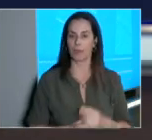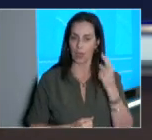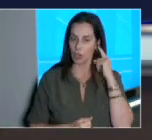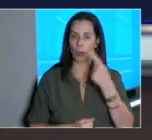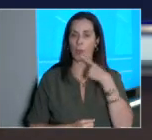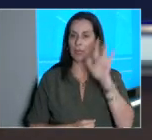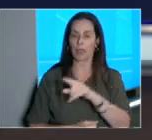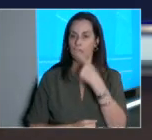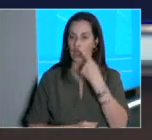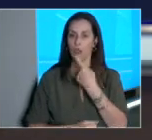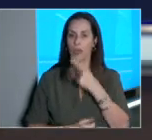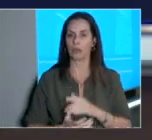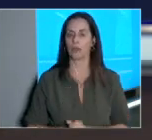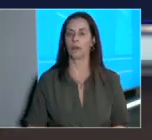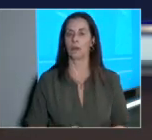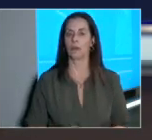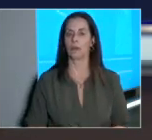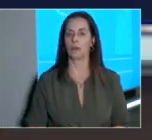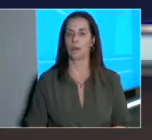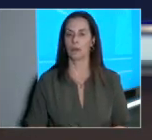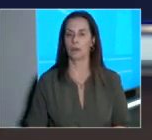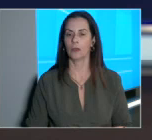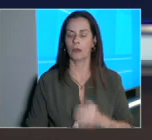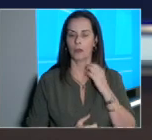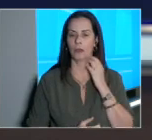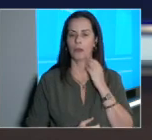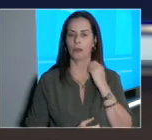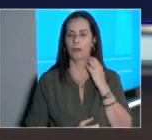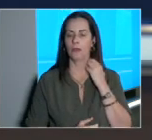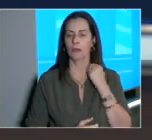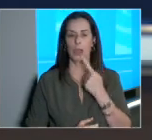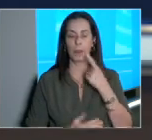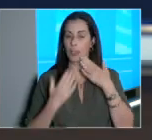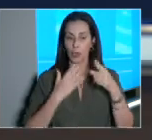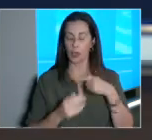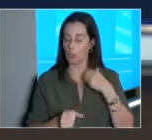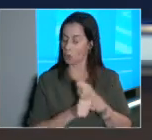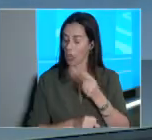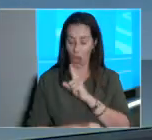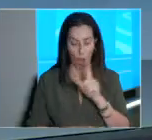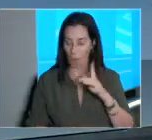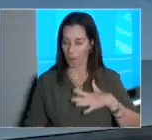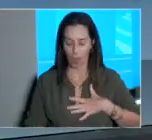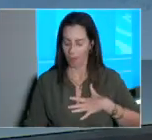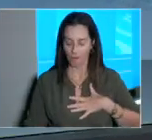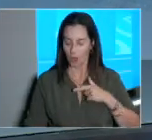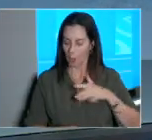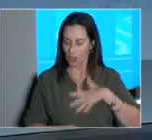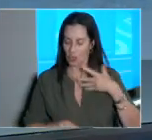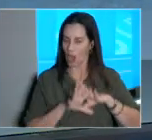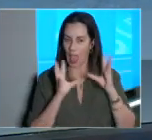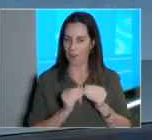אותו מגנה אותה, אתה תראה שהוא לא יגנה אותה. טוב, גובל ברטל, תודה רבה. אני עוד פעם חוזר ואומר, אני אומר שאת הדיון הזה אני מקיים לא בלב